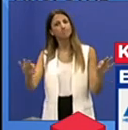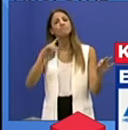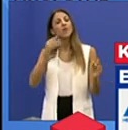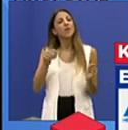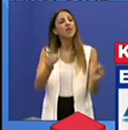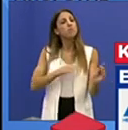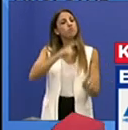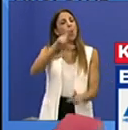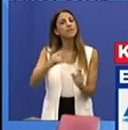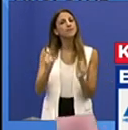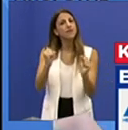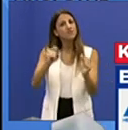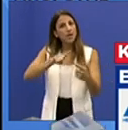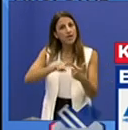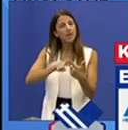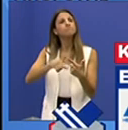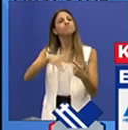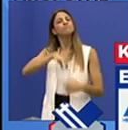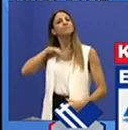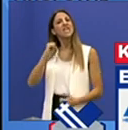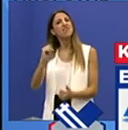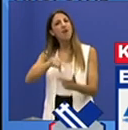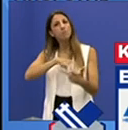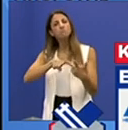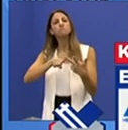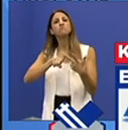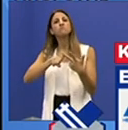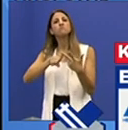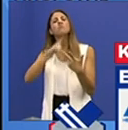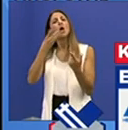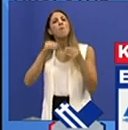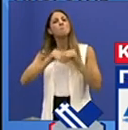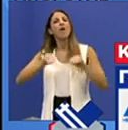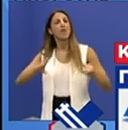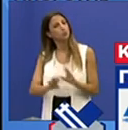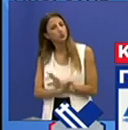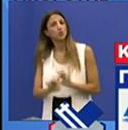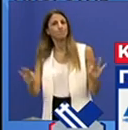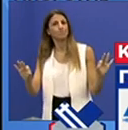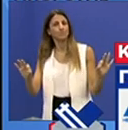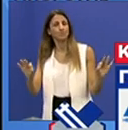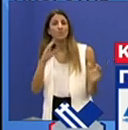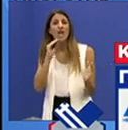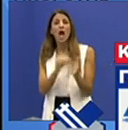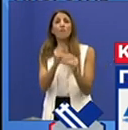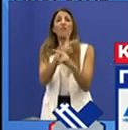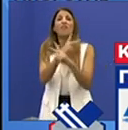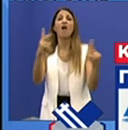πολίτη ασφάλεια, αξιοπρεπή υγεία και σύγχρονη παιδεία. Η διαφάνεια και η